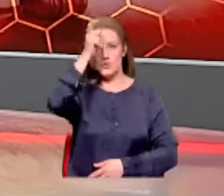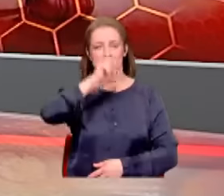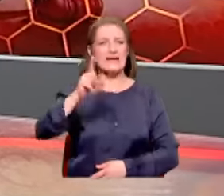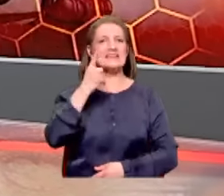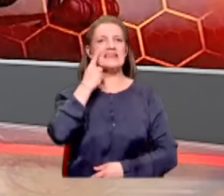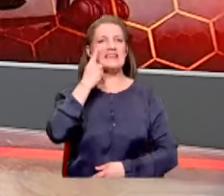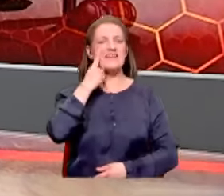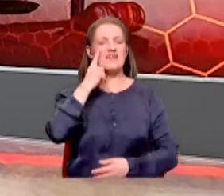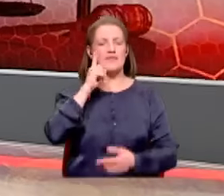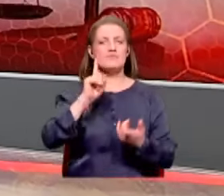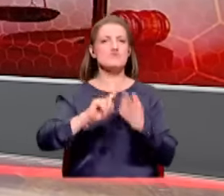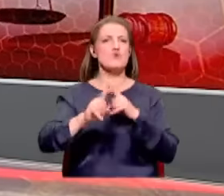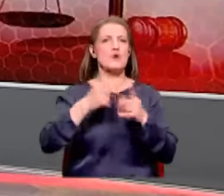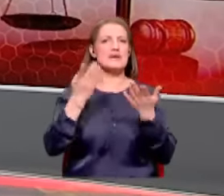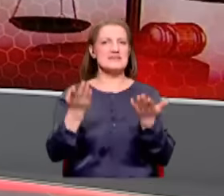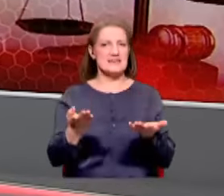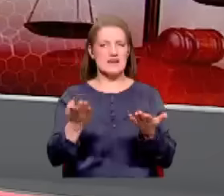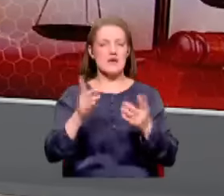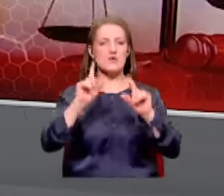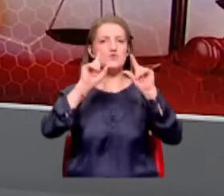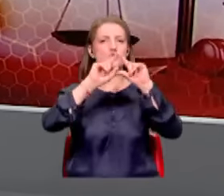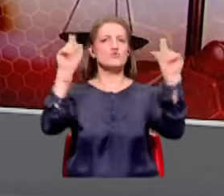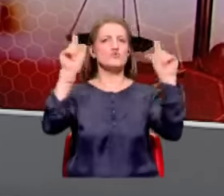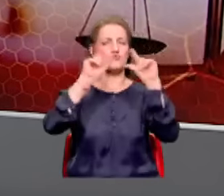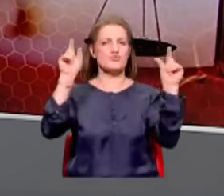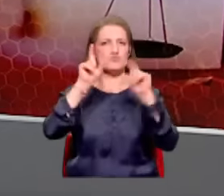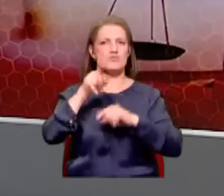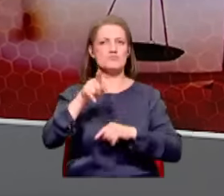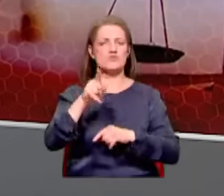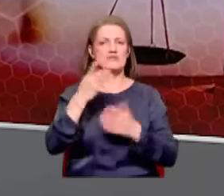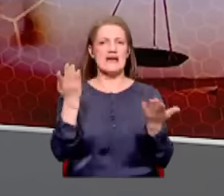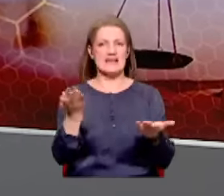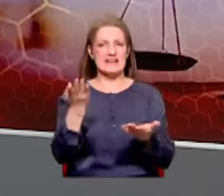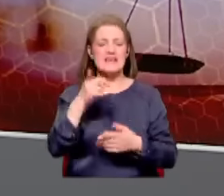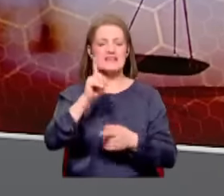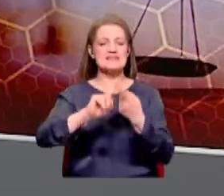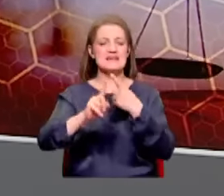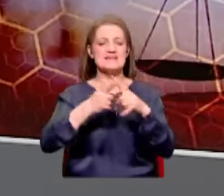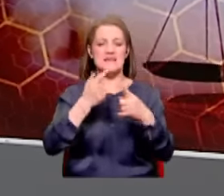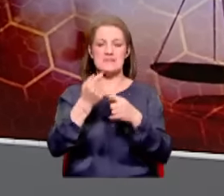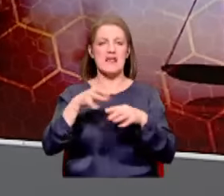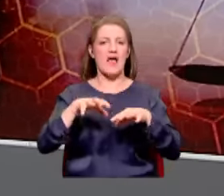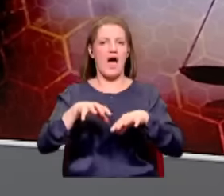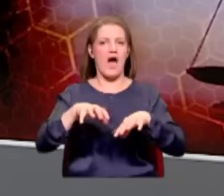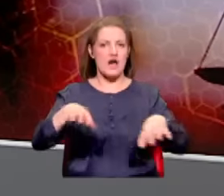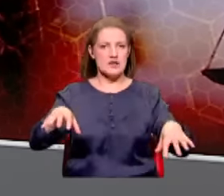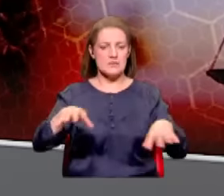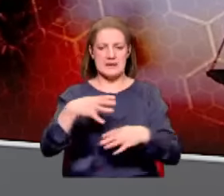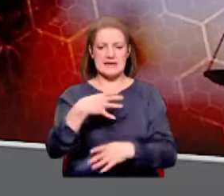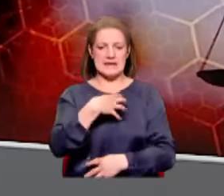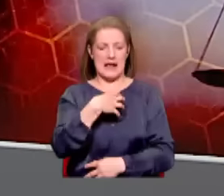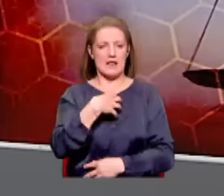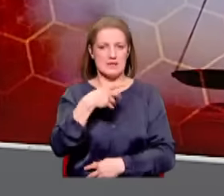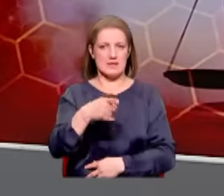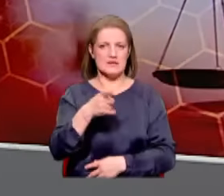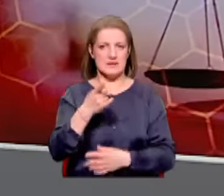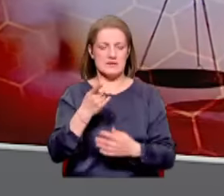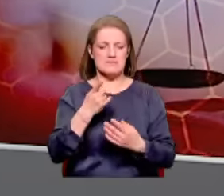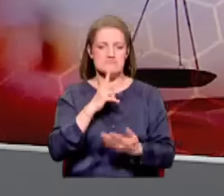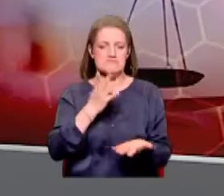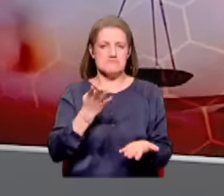devlet, bürokrasi ve kurumlar bu sayede siyasetten birazcık ayrışıp kendini tahkim